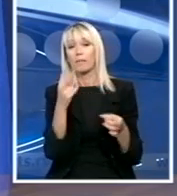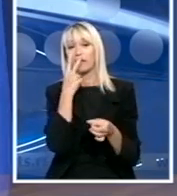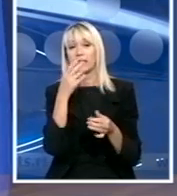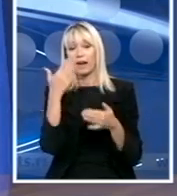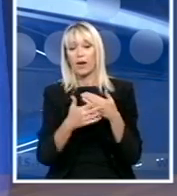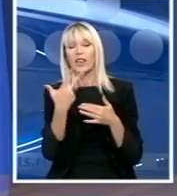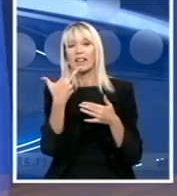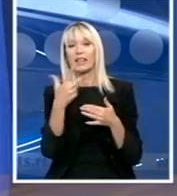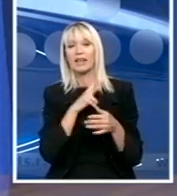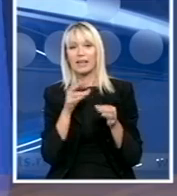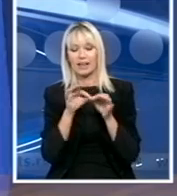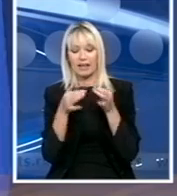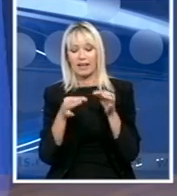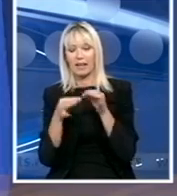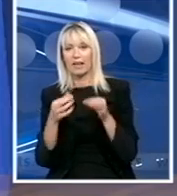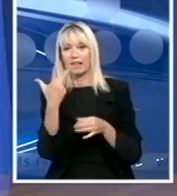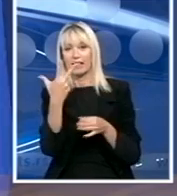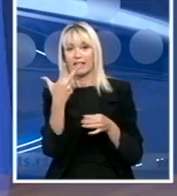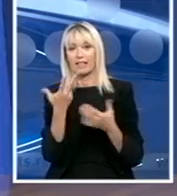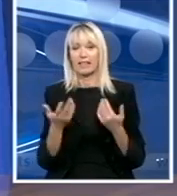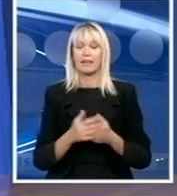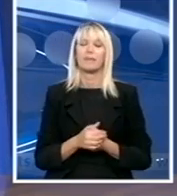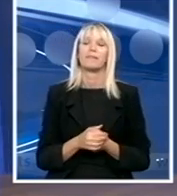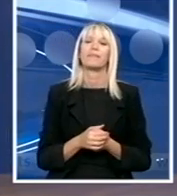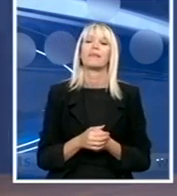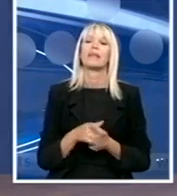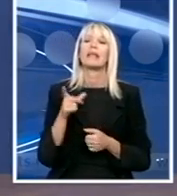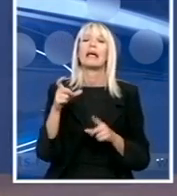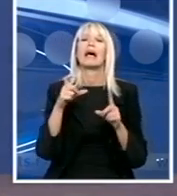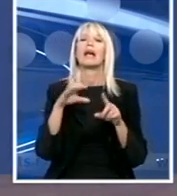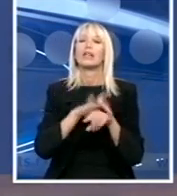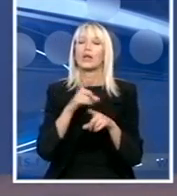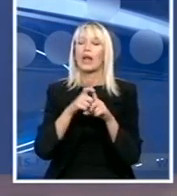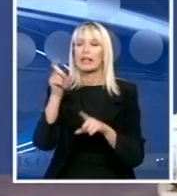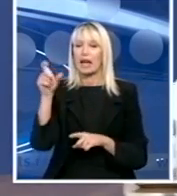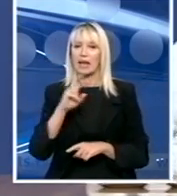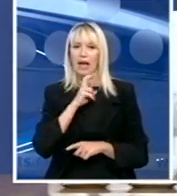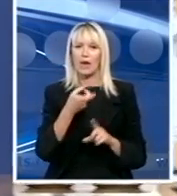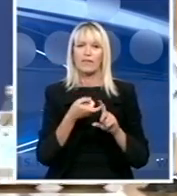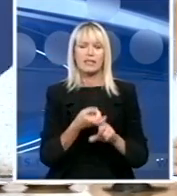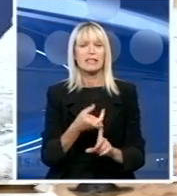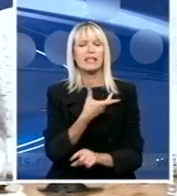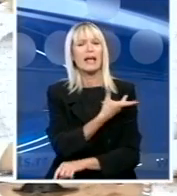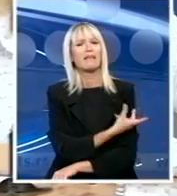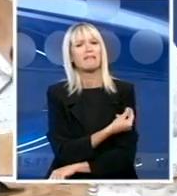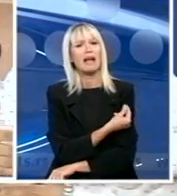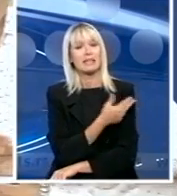sloje. Kada su u pitanju potencijalne vakcine za primjenu na našem tržištu,